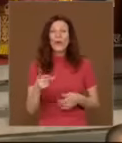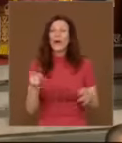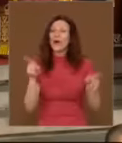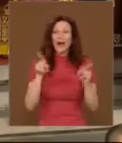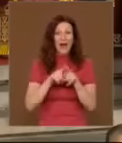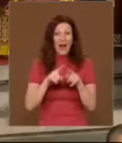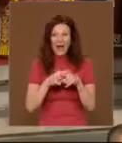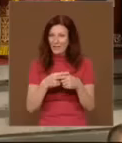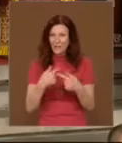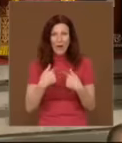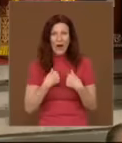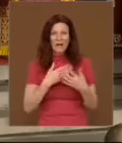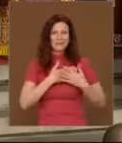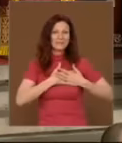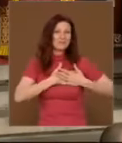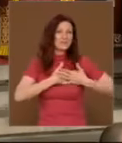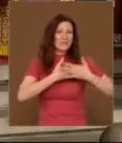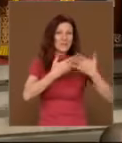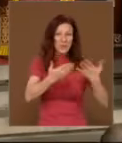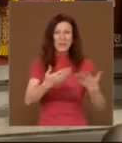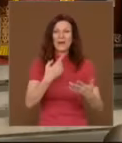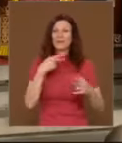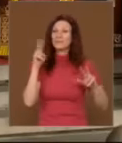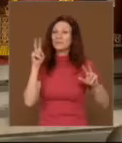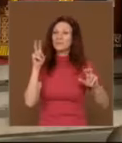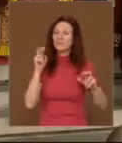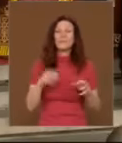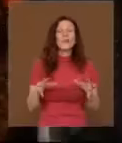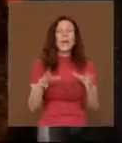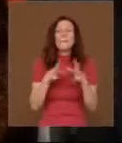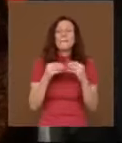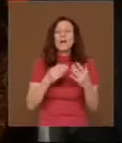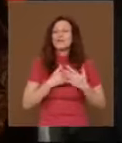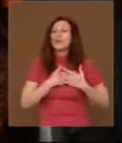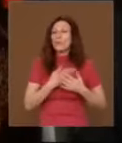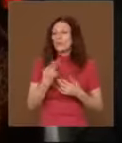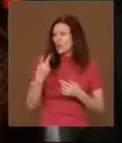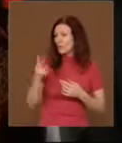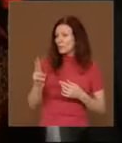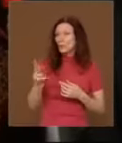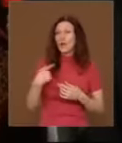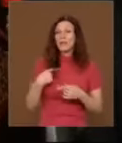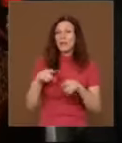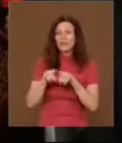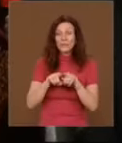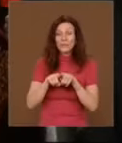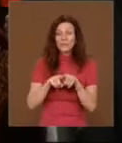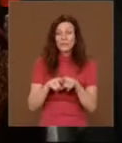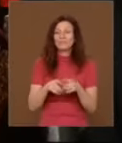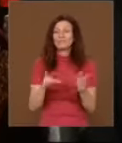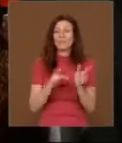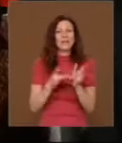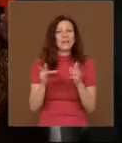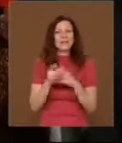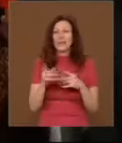както аз ви възлюбих. Без любовта към другия, към нашия ближен, християнството ни е